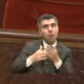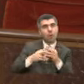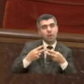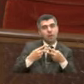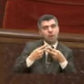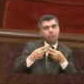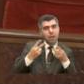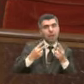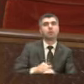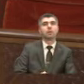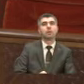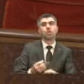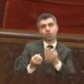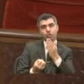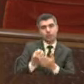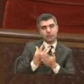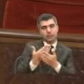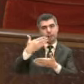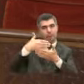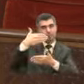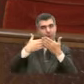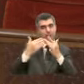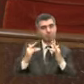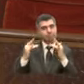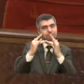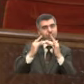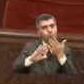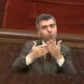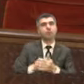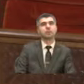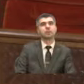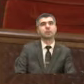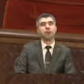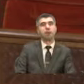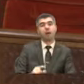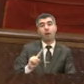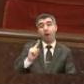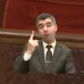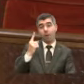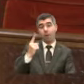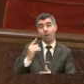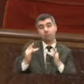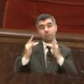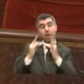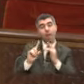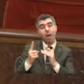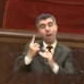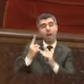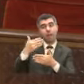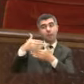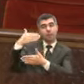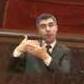العدد ديال الأحياء الجامعية. كنا في واحد الوتيرة ديال حي جامعي السنوات الأخيرة سنويا، واليوم إن شاء